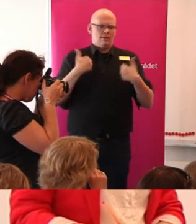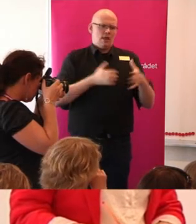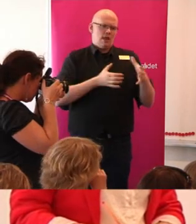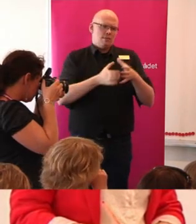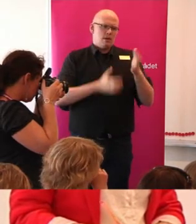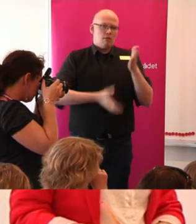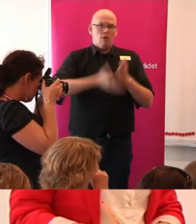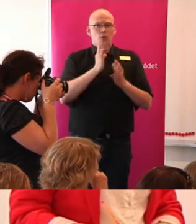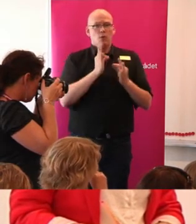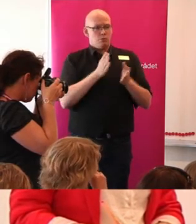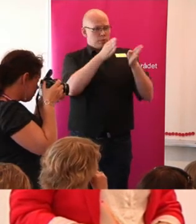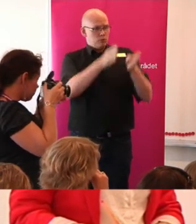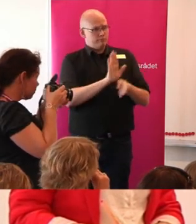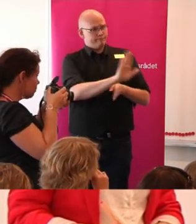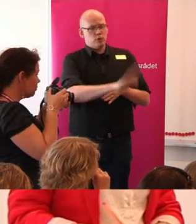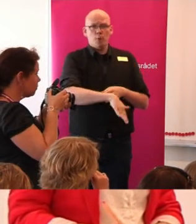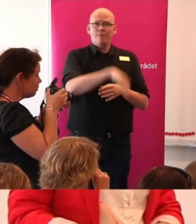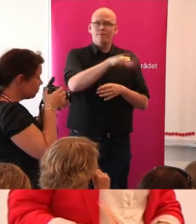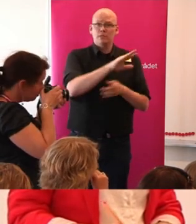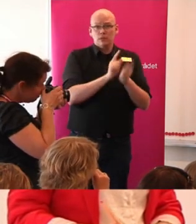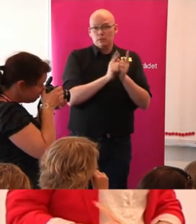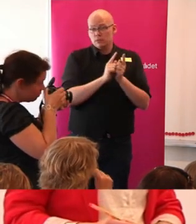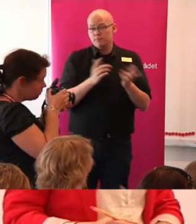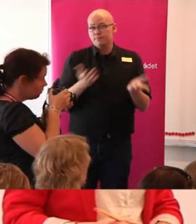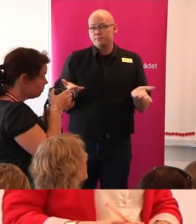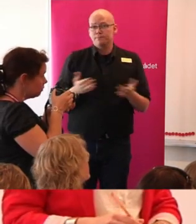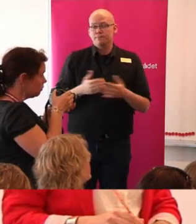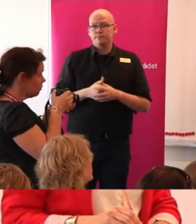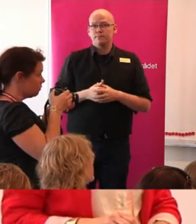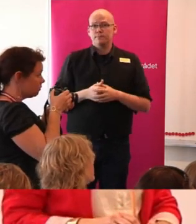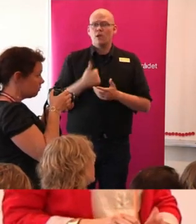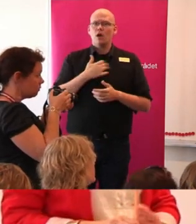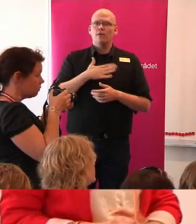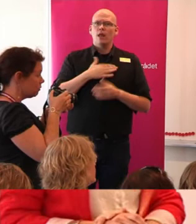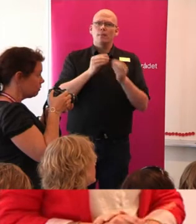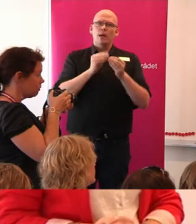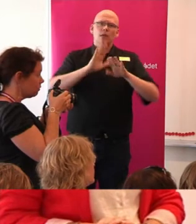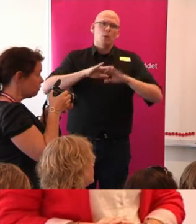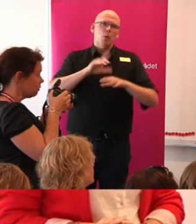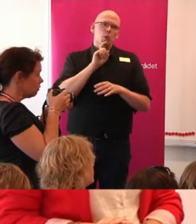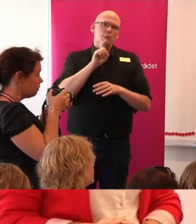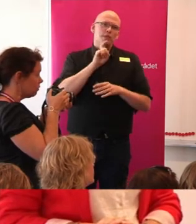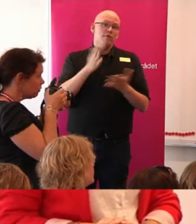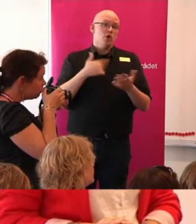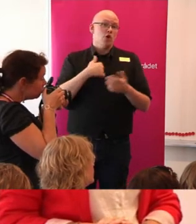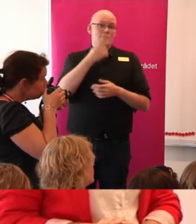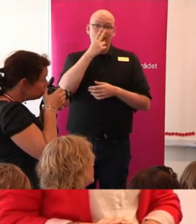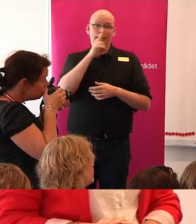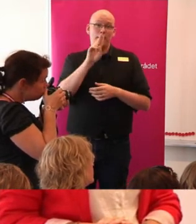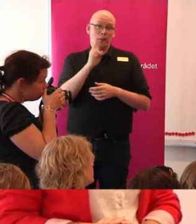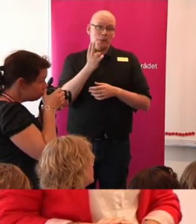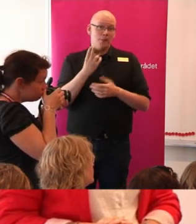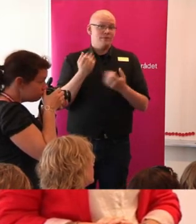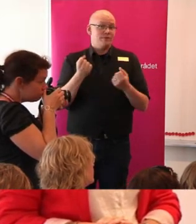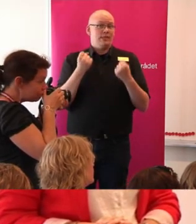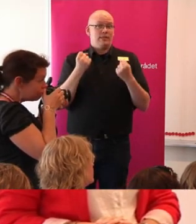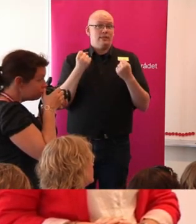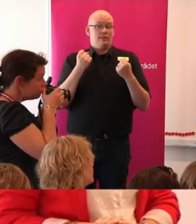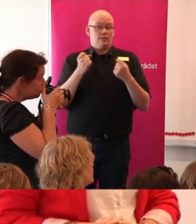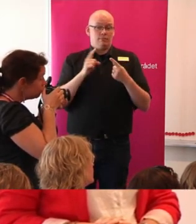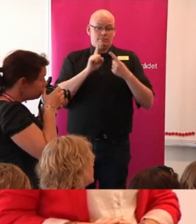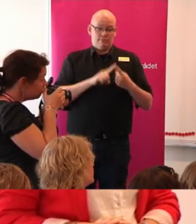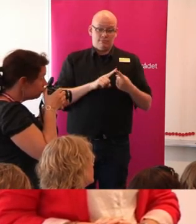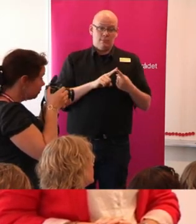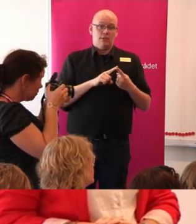uppväxt kanske har varit. Just det. Och jag skulle bara vilja kommentera då det jag ser som väldigt viktigt. För det första